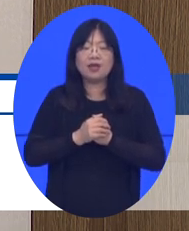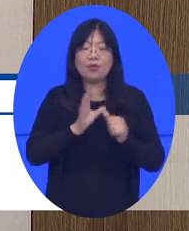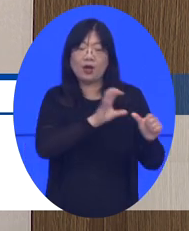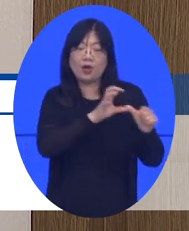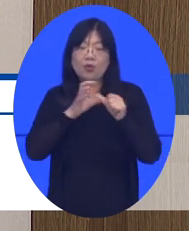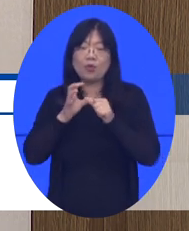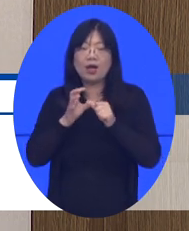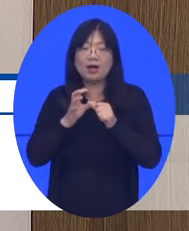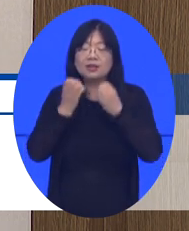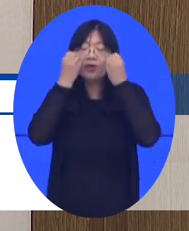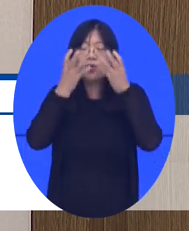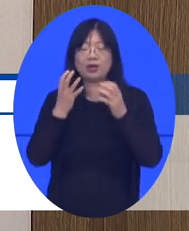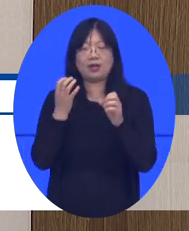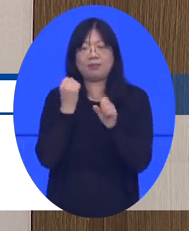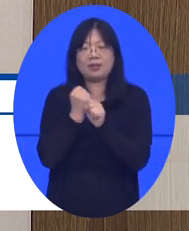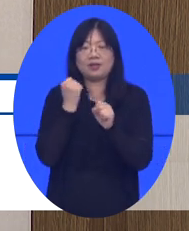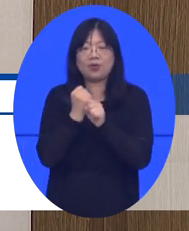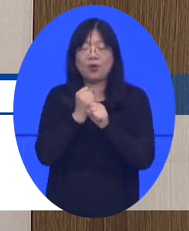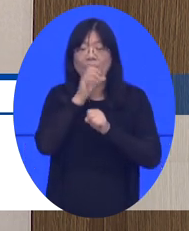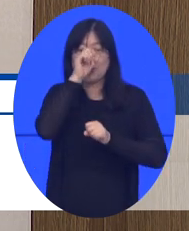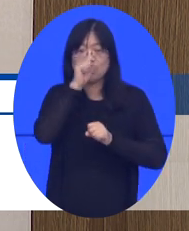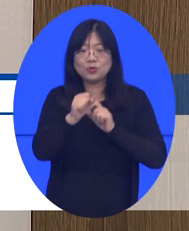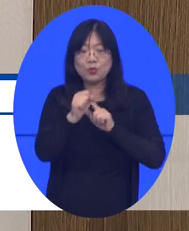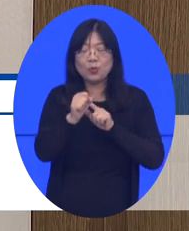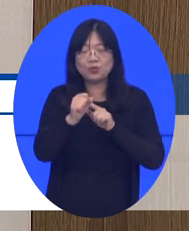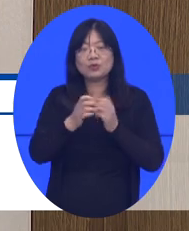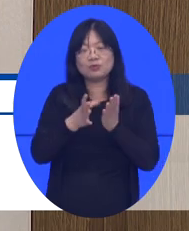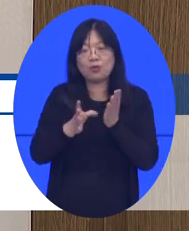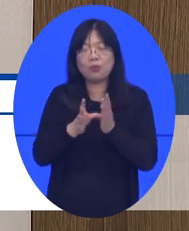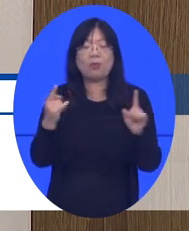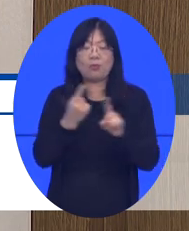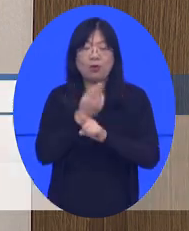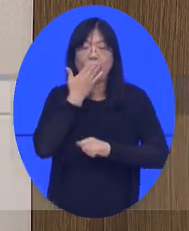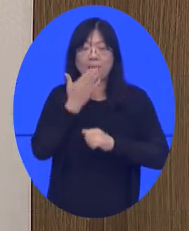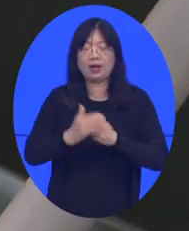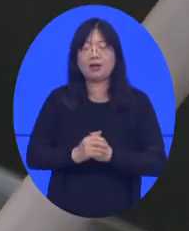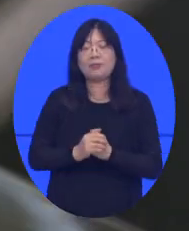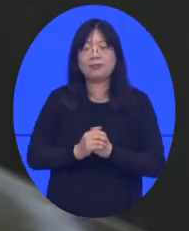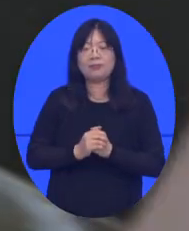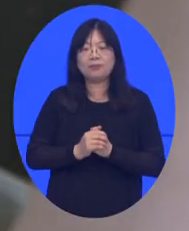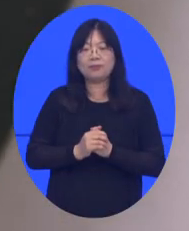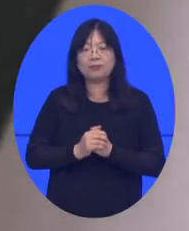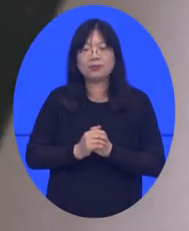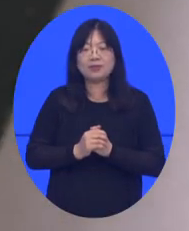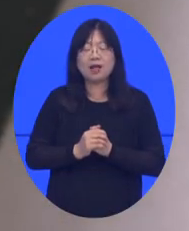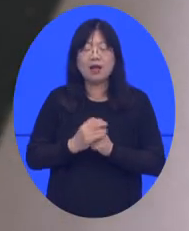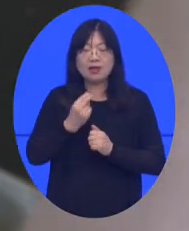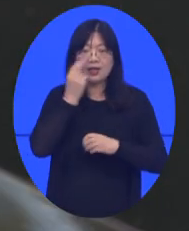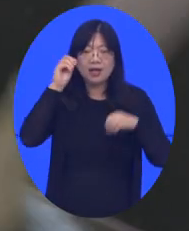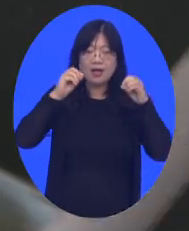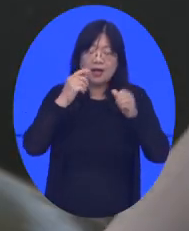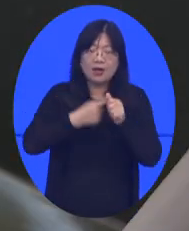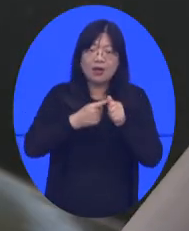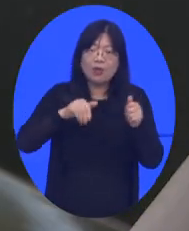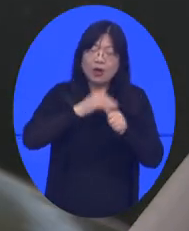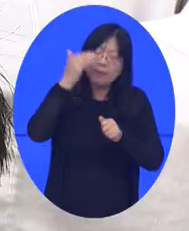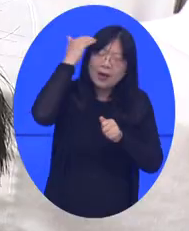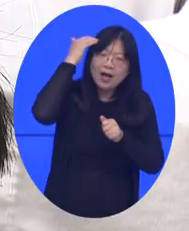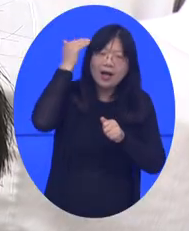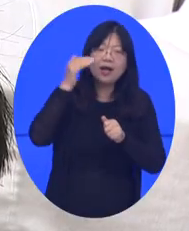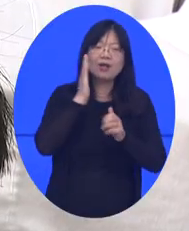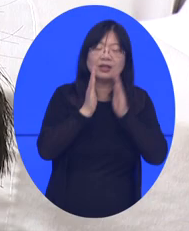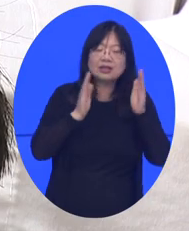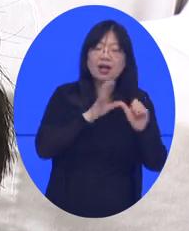재활용해서 업사이클링해서 좋은 원료로 다시 바꿀 수 있지 않을까. 생태계 교란종을 활용한 기술 개발을